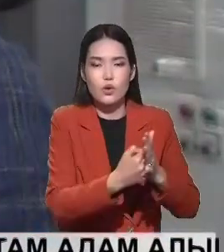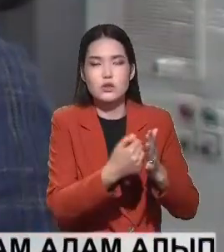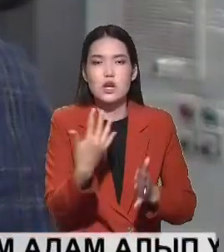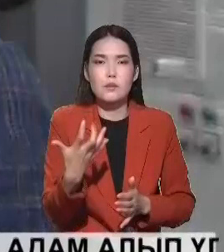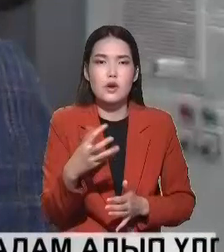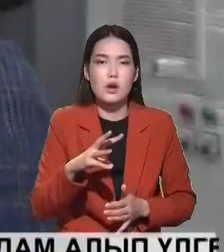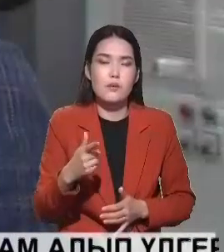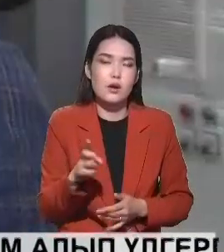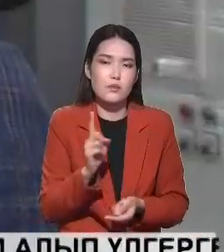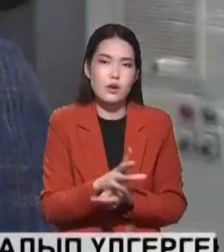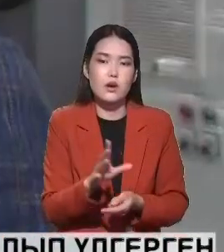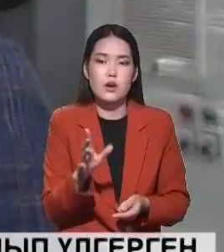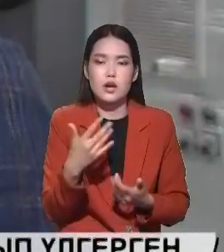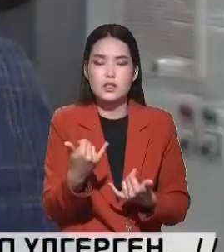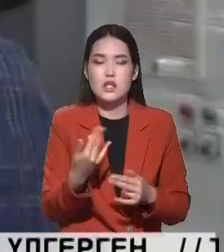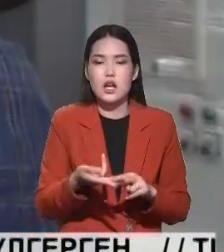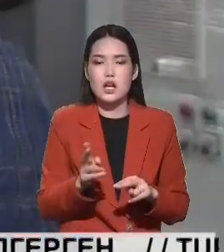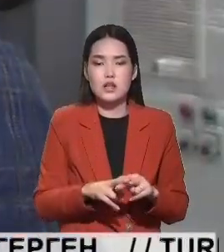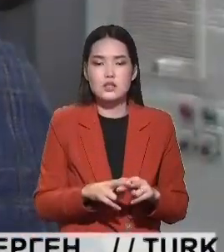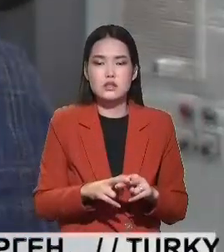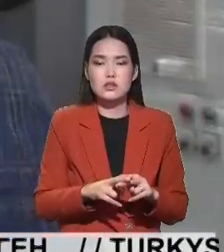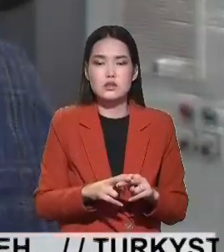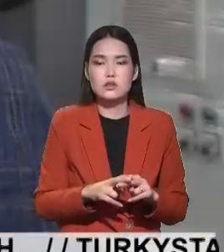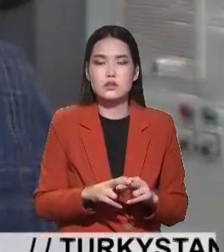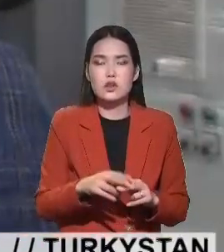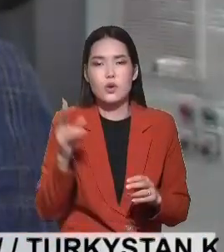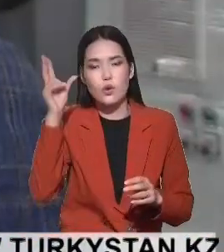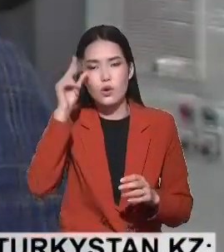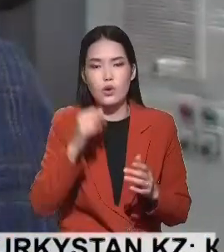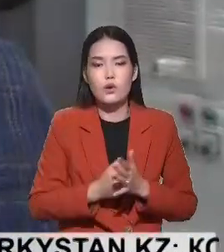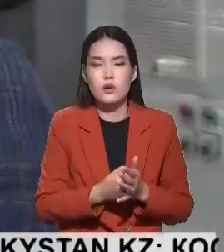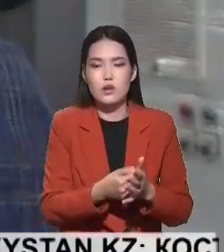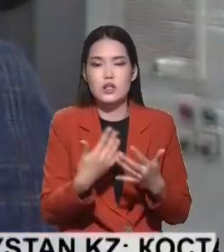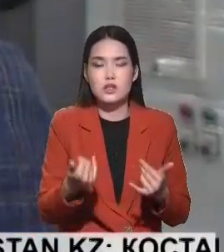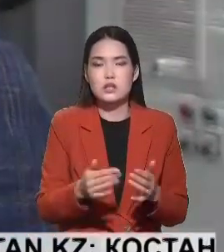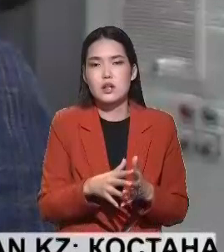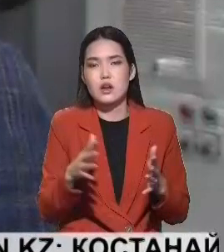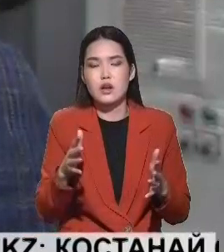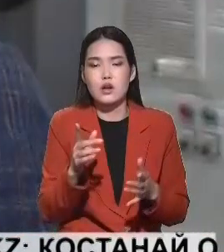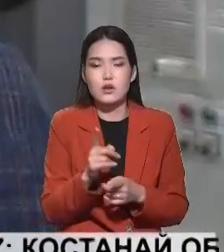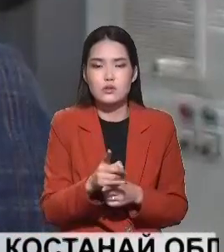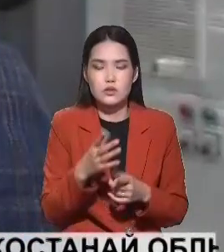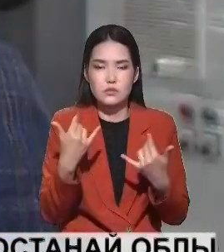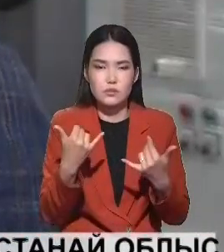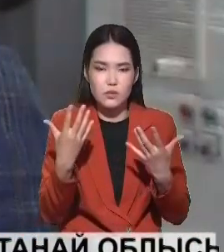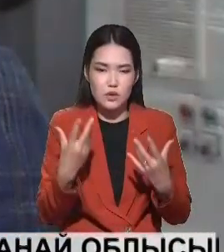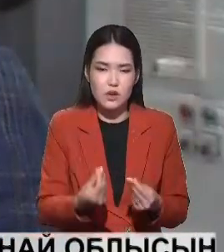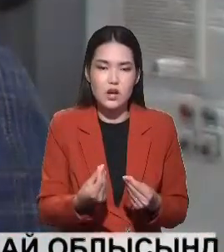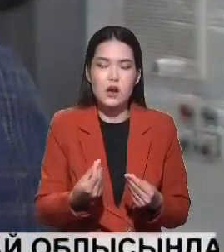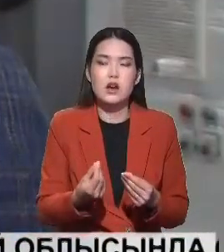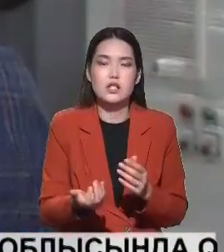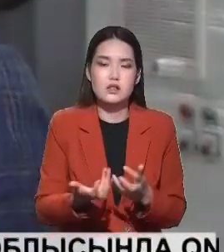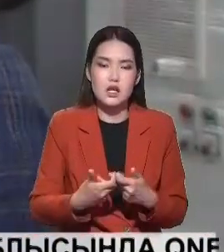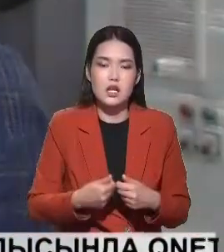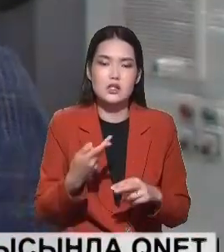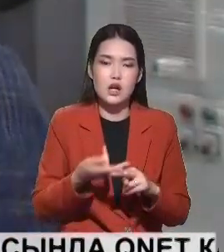деп тұр. Ал енді деген жалпы тұтыну көлемі ол 900 мегаватт болып тұр. Бүгінгі таңда Астана қаласын. Сондықтан